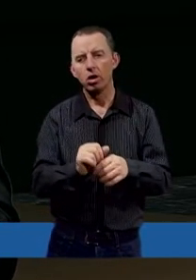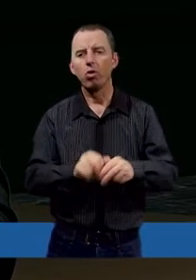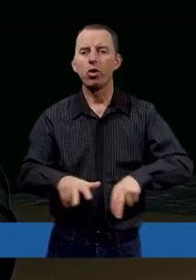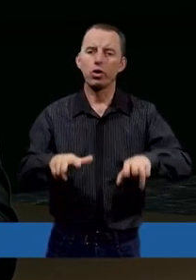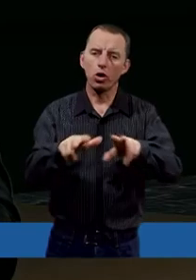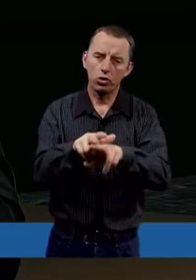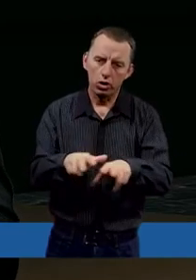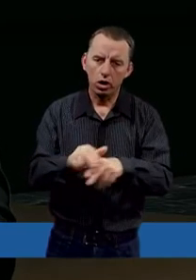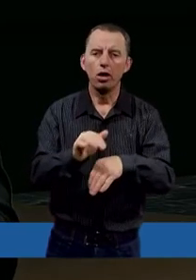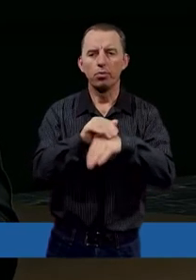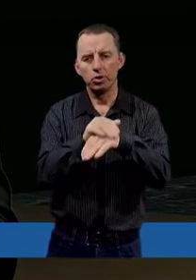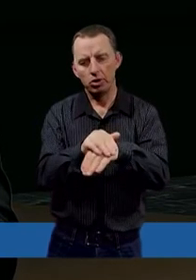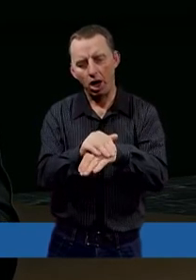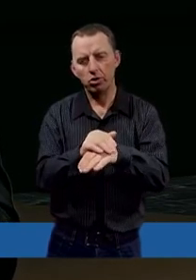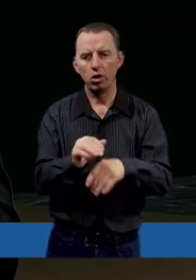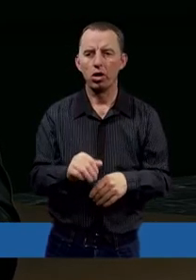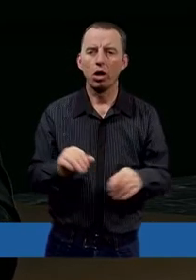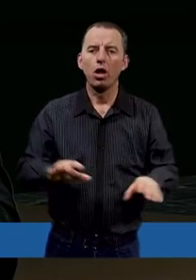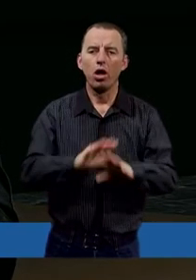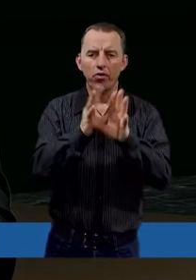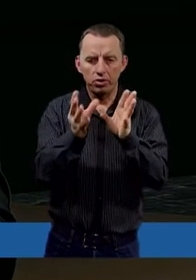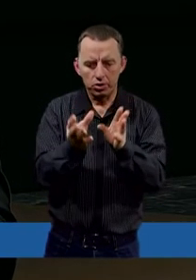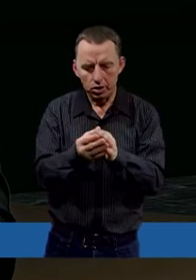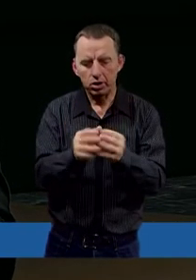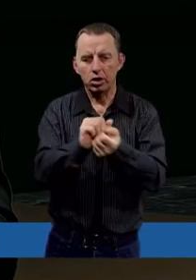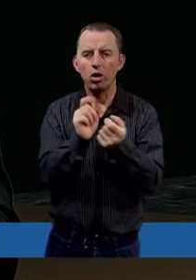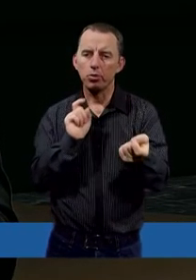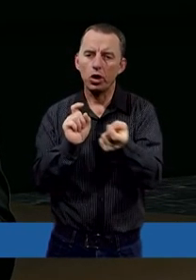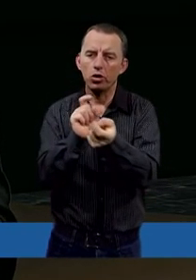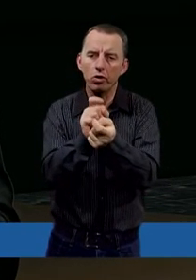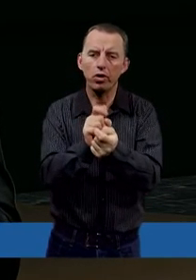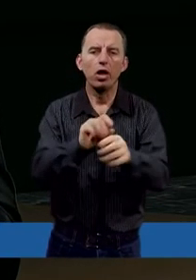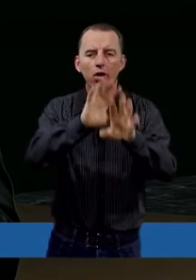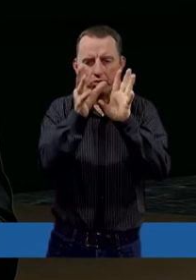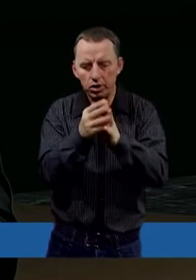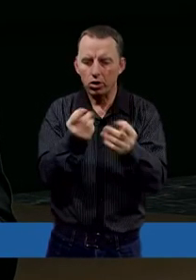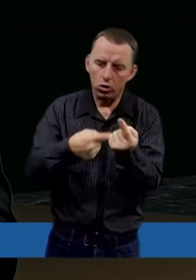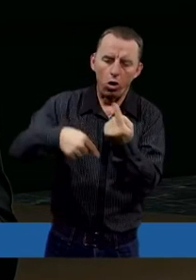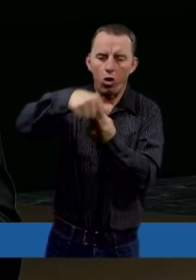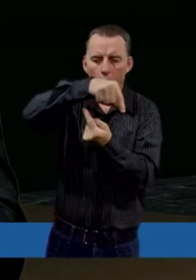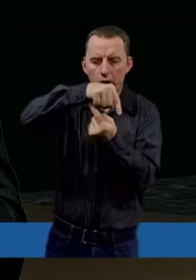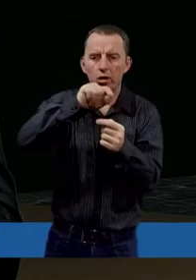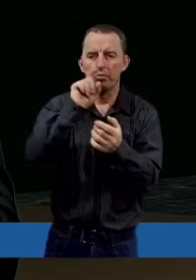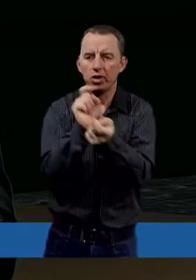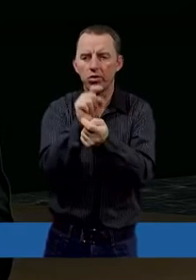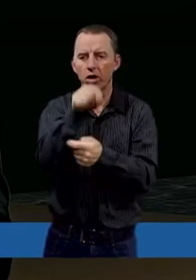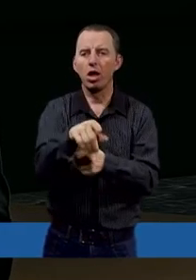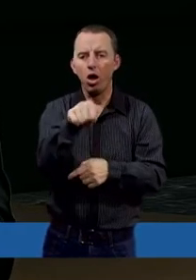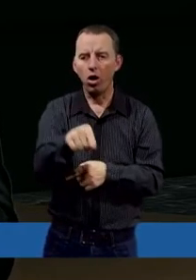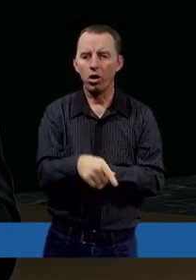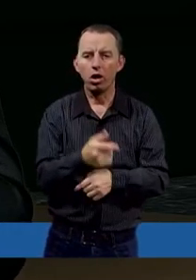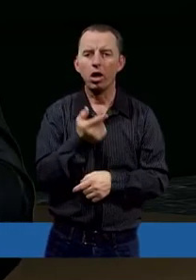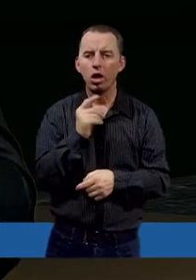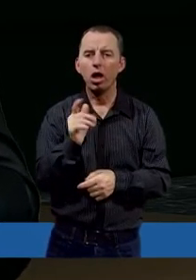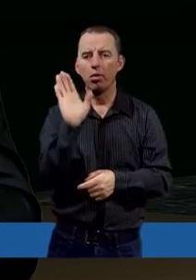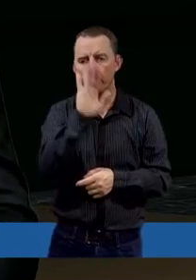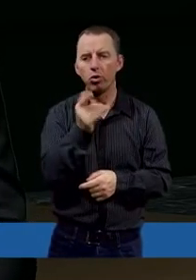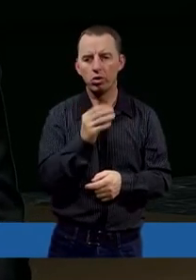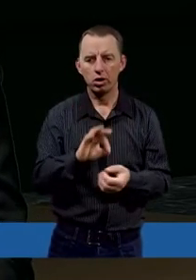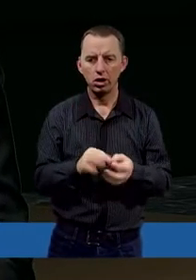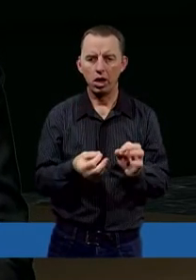rodzinę, przyjaciół, wszyscy są przeciwko niemu. Wszystko się obraca przeciwko niemu. Nawet jak on widzi, nawet Bóg,